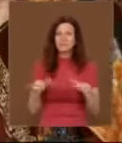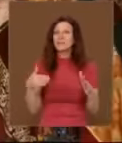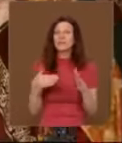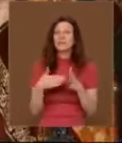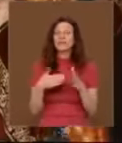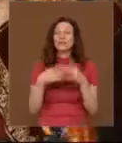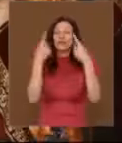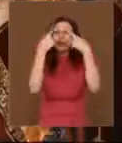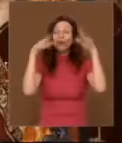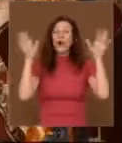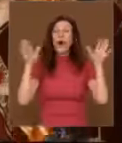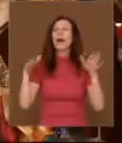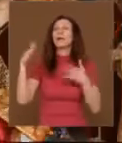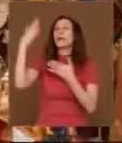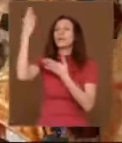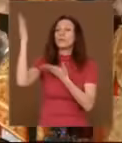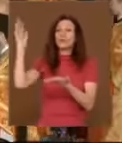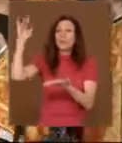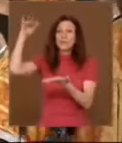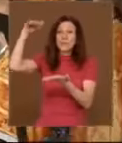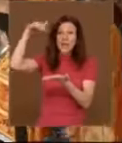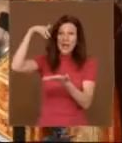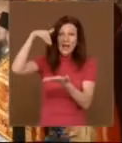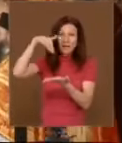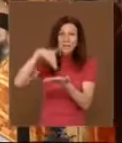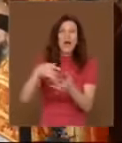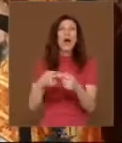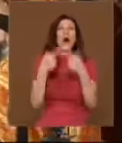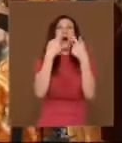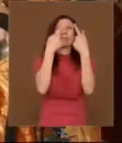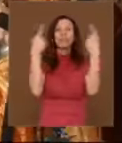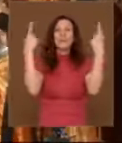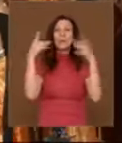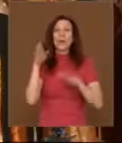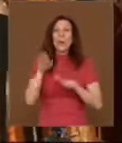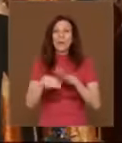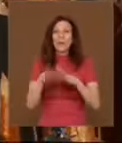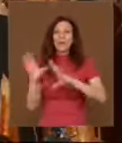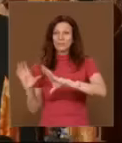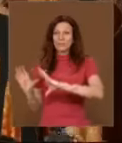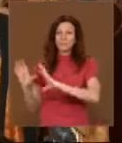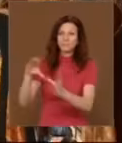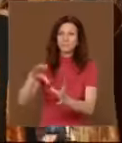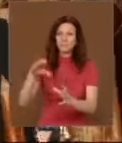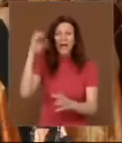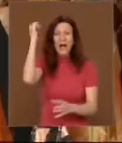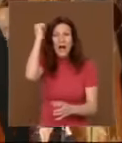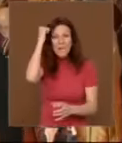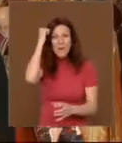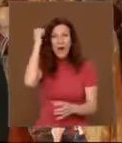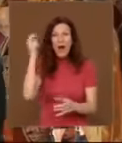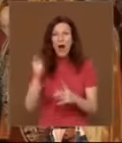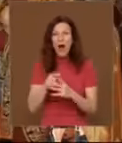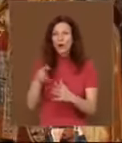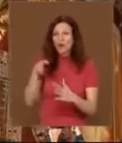ангел Господен слезе от небето, пристъпи и отвали камъка от